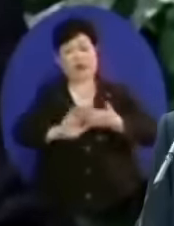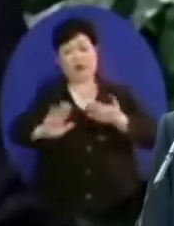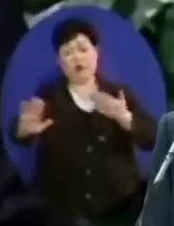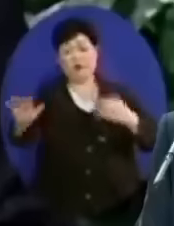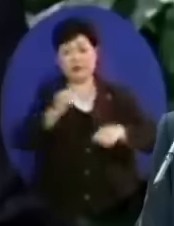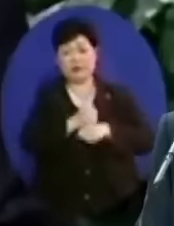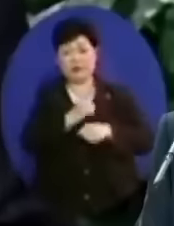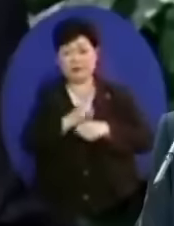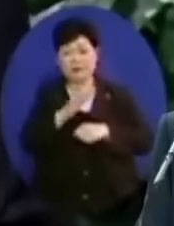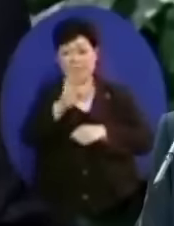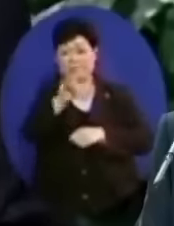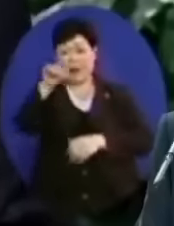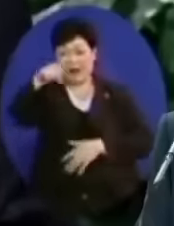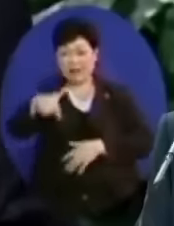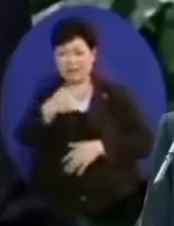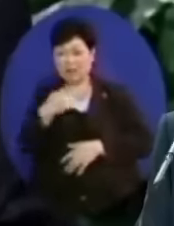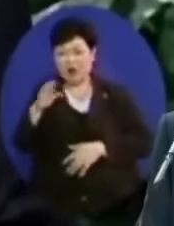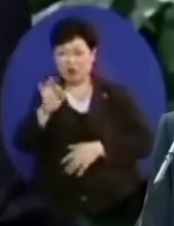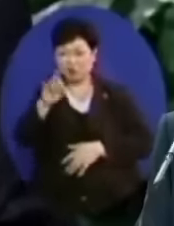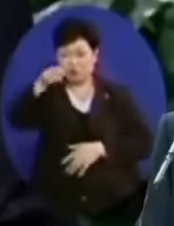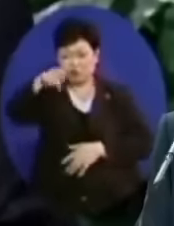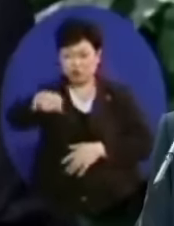여러분, 박냉쿨이 하루 저녁에